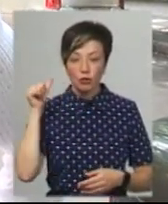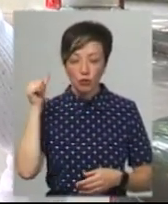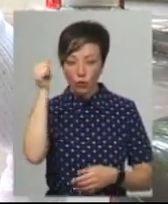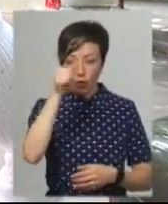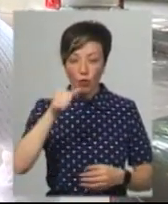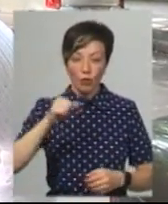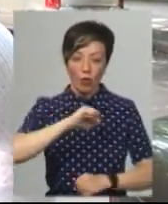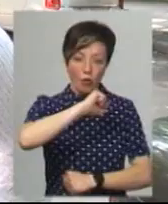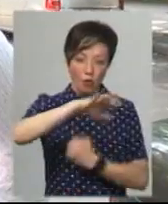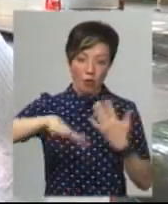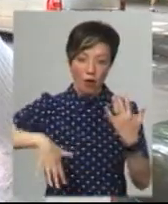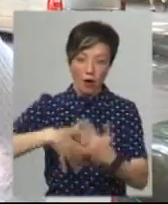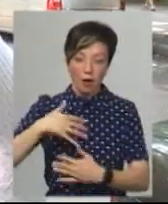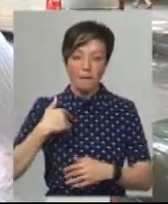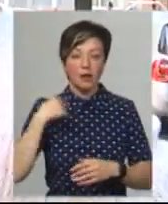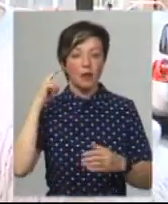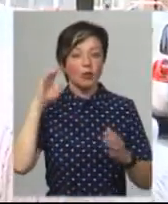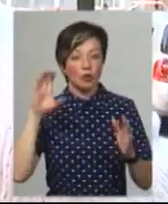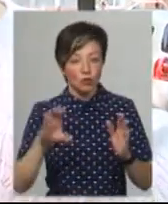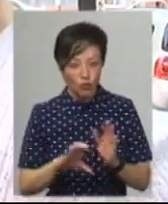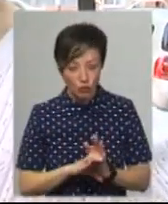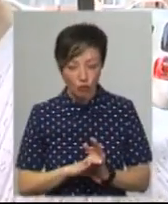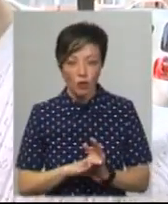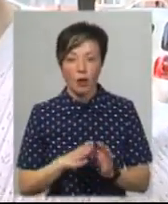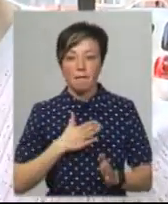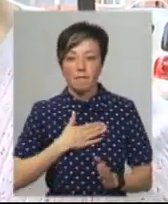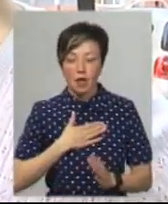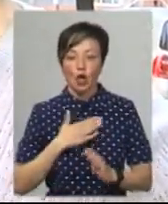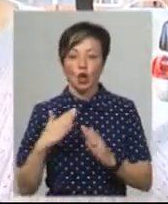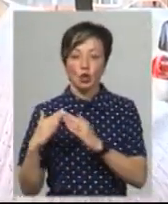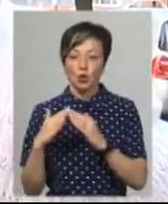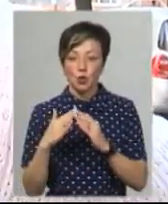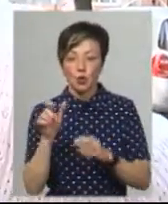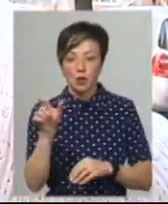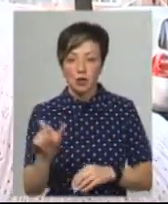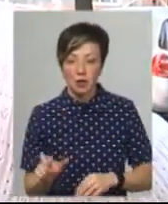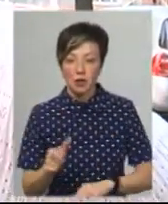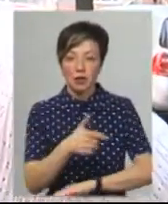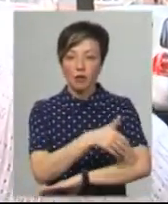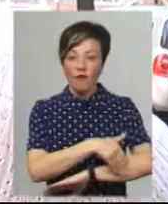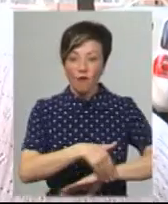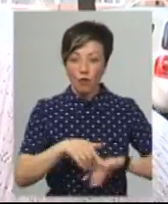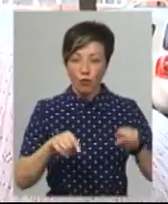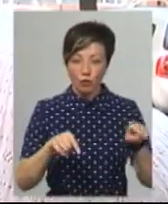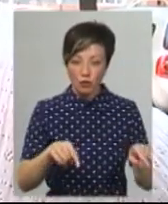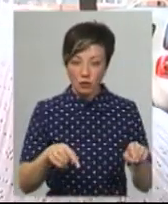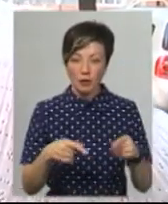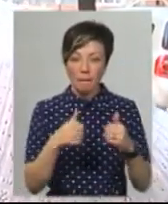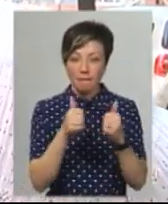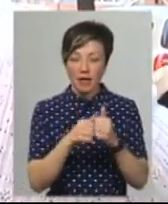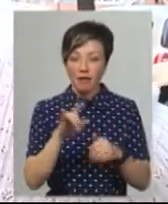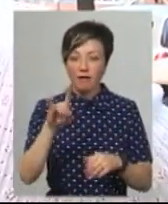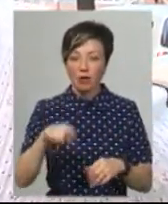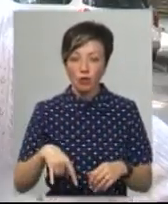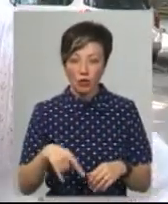ураган, мене послухали. Мій сусід ось по цій вулиці, де впало дерево в його під вікном. Ну